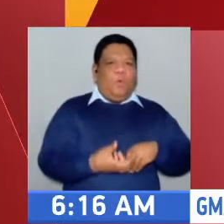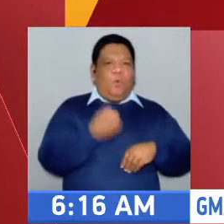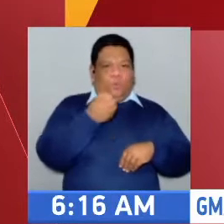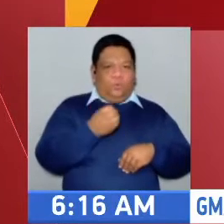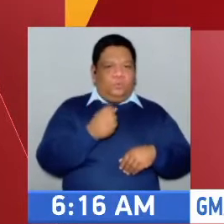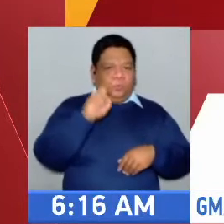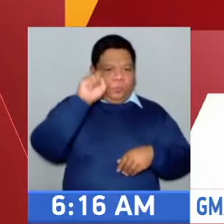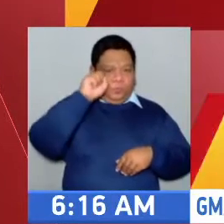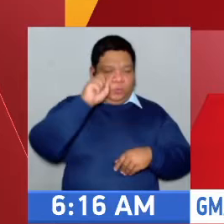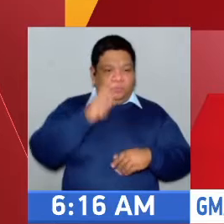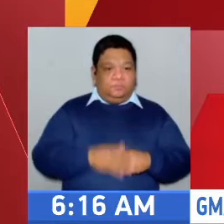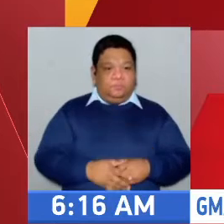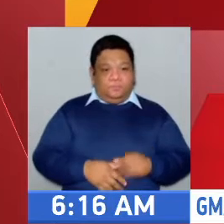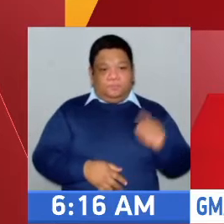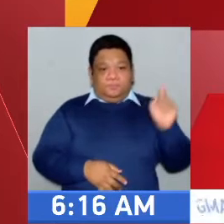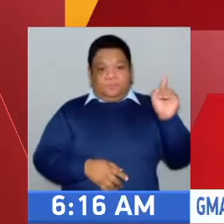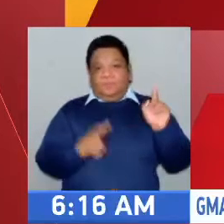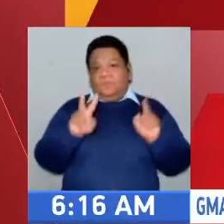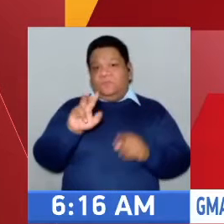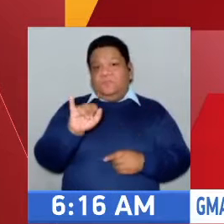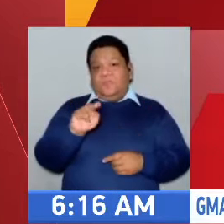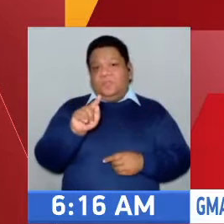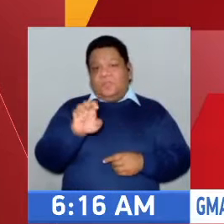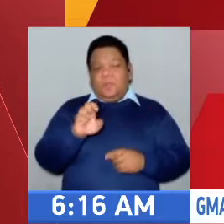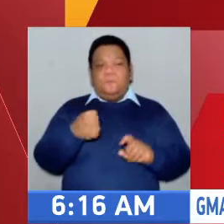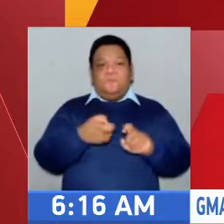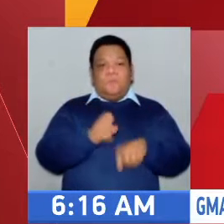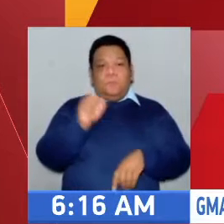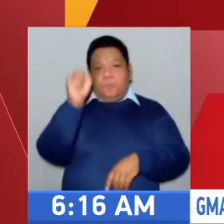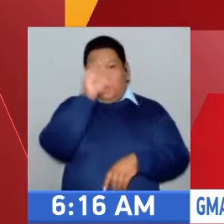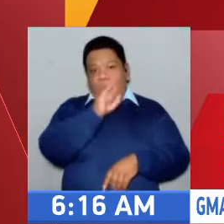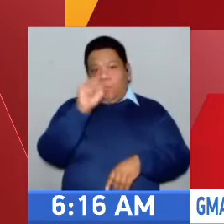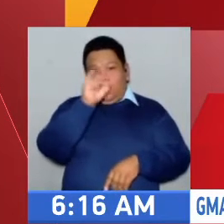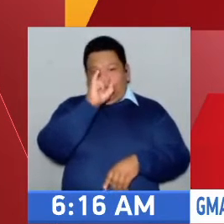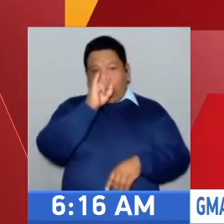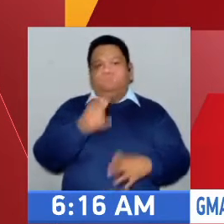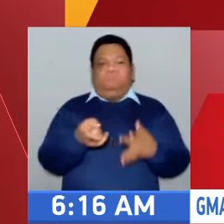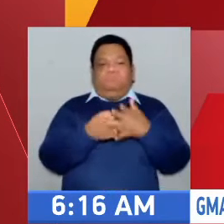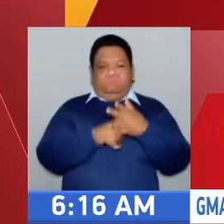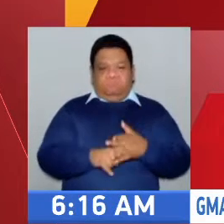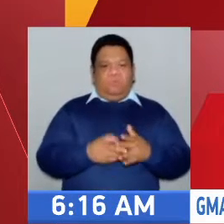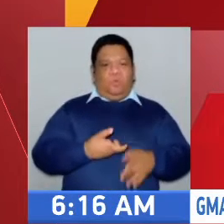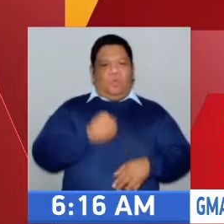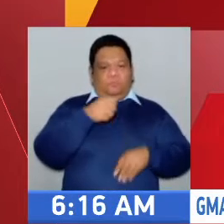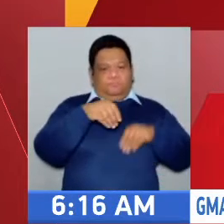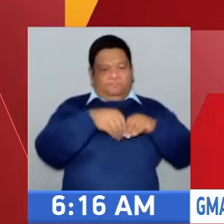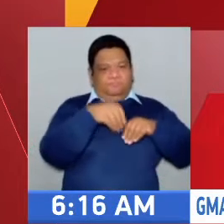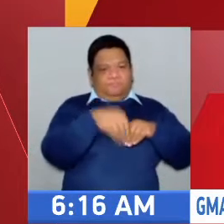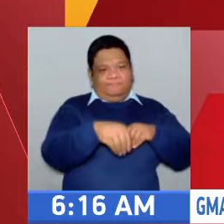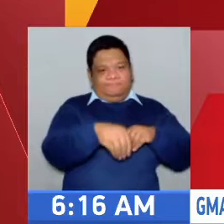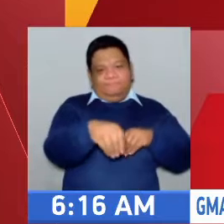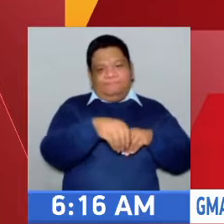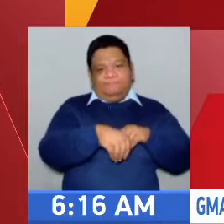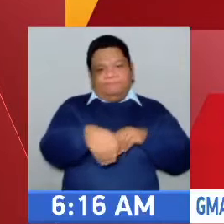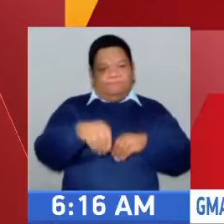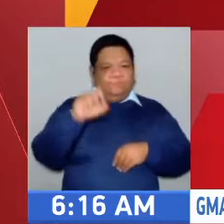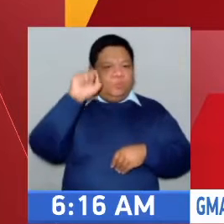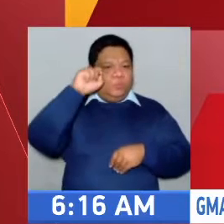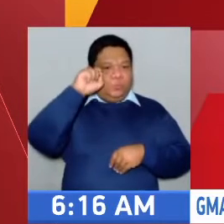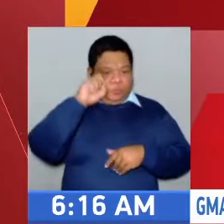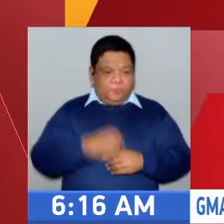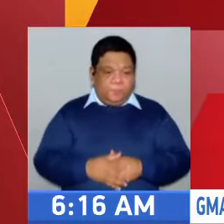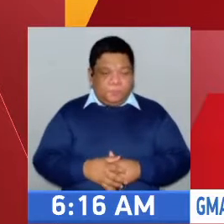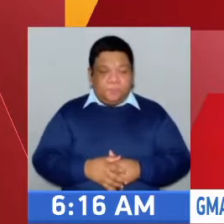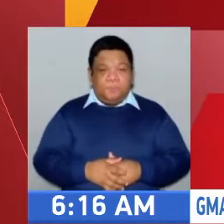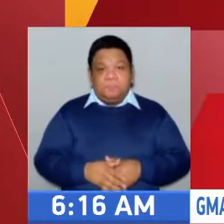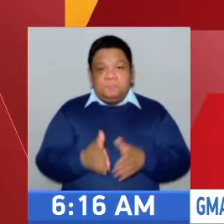Vicente Tin ng Iloilo. Nag-umpisa na raw siyang magtanim ng binhi na sibuyas sa kanyang greenhouse. Balak niya raw palaguin